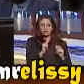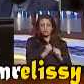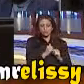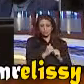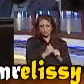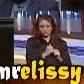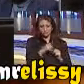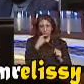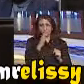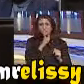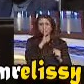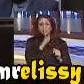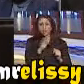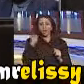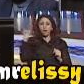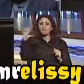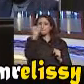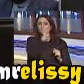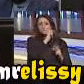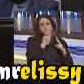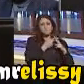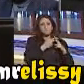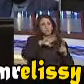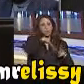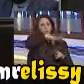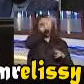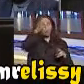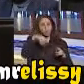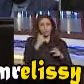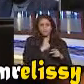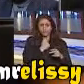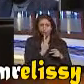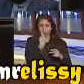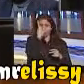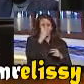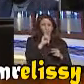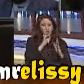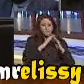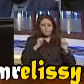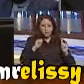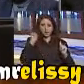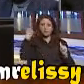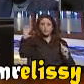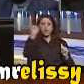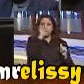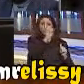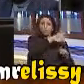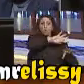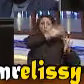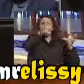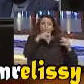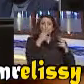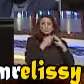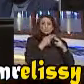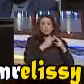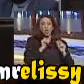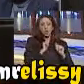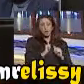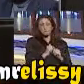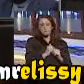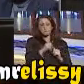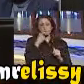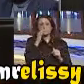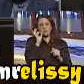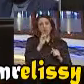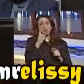أنه يحتكره أو أنه يصادر الآخرين عليه. وكذلك أيضا بنقول أن لا يمكن أن تكون الساحة الآن خلو